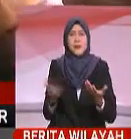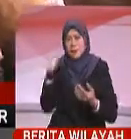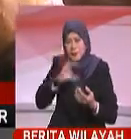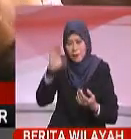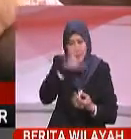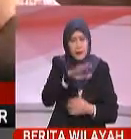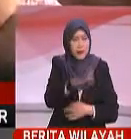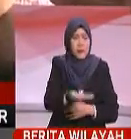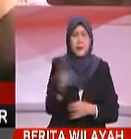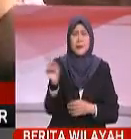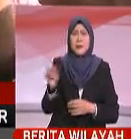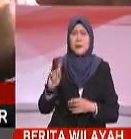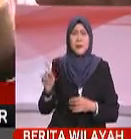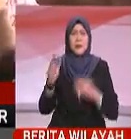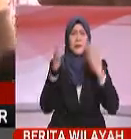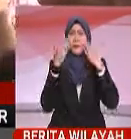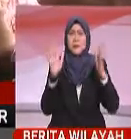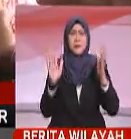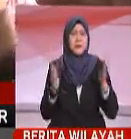tu. Dari kapur.